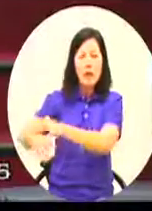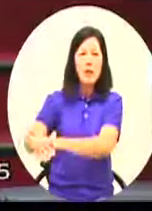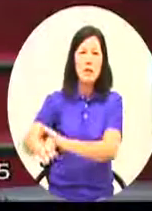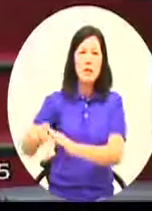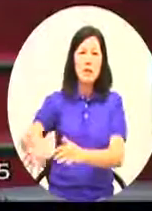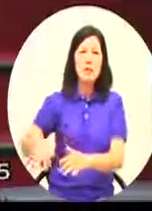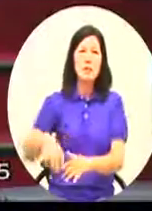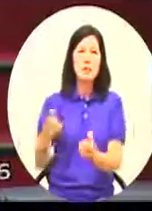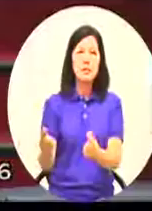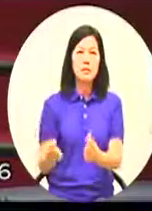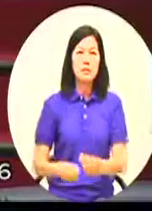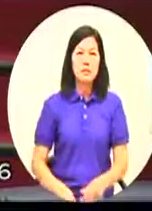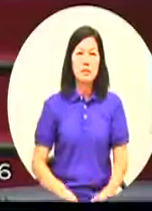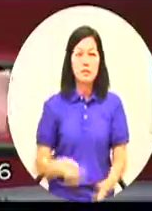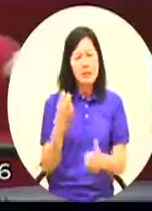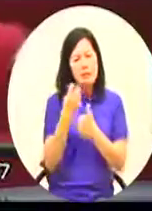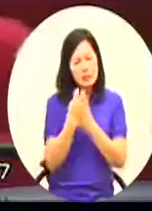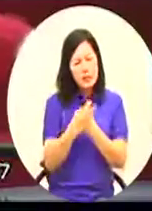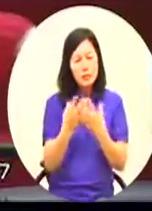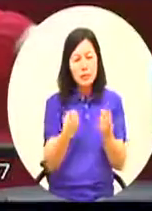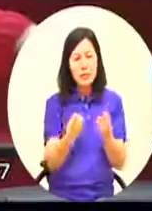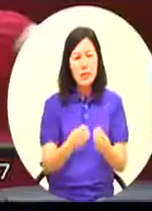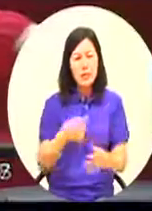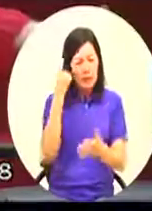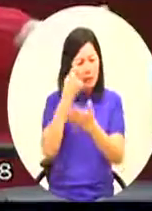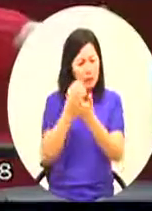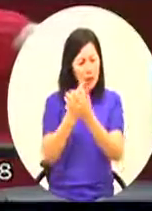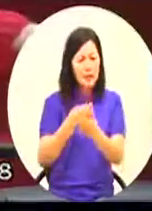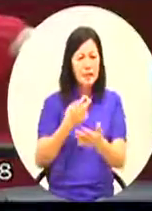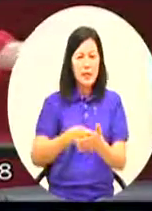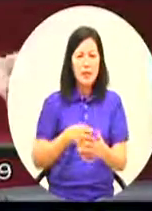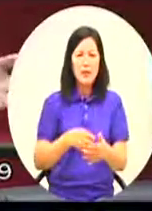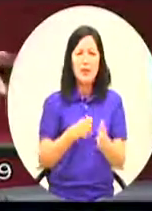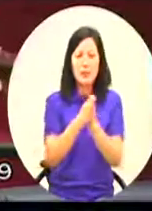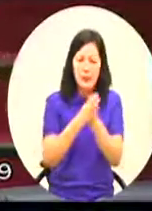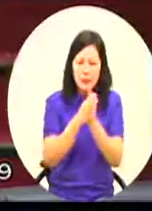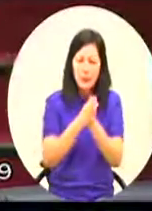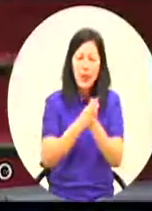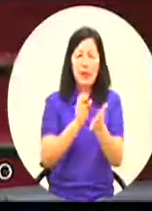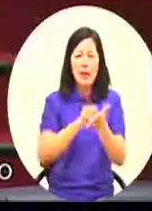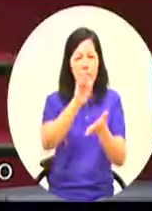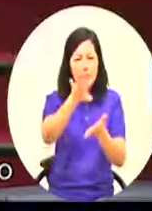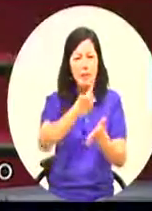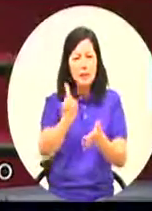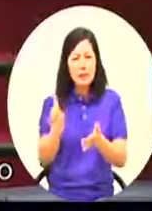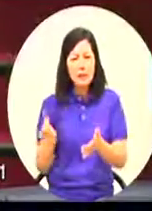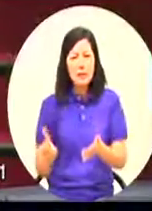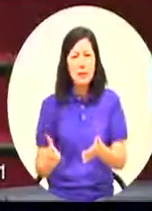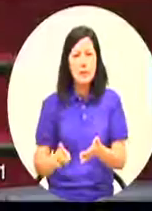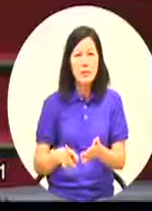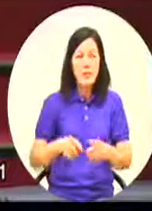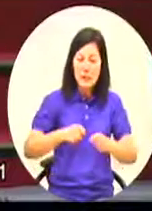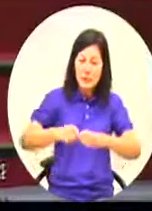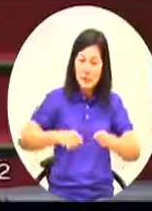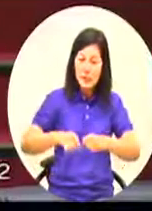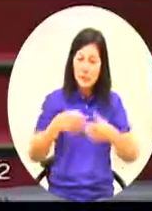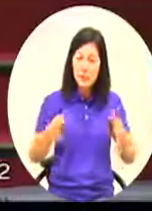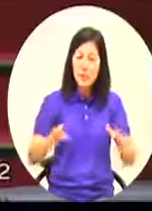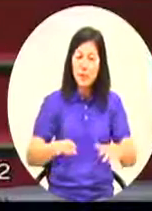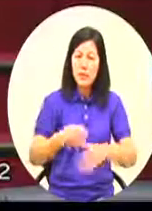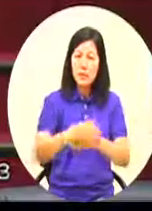啊。我们就像我们每天跟你们讨好，每天跟你们报计划，写了那么多大本，那么多的计划，难道乡